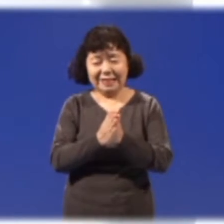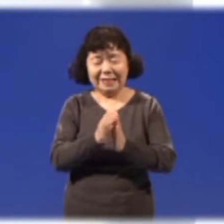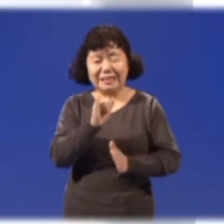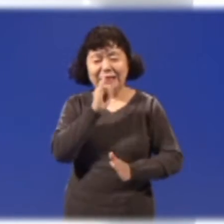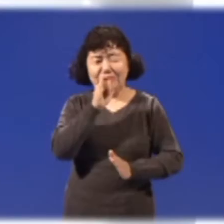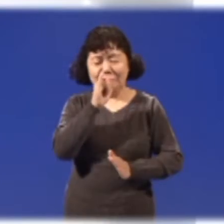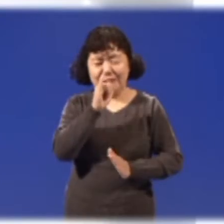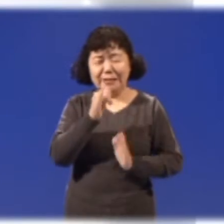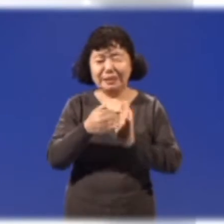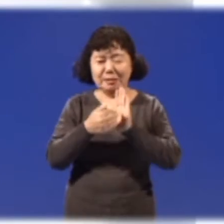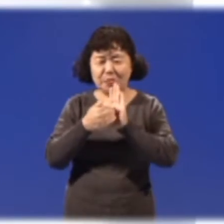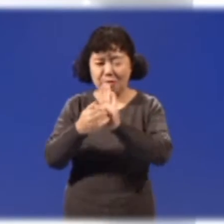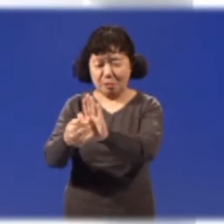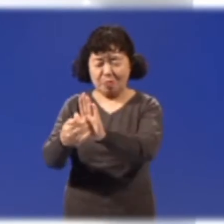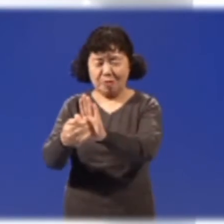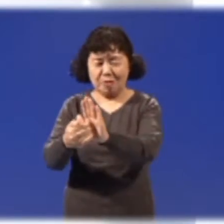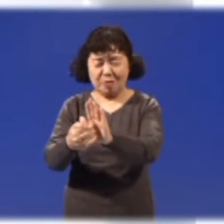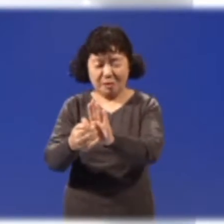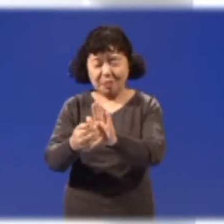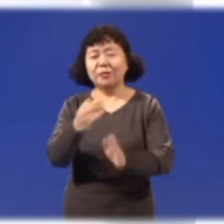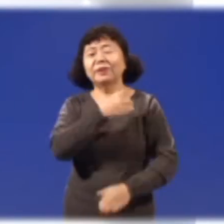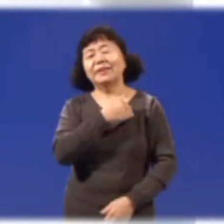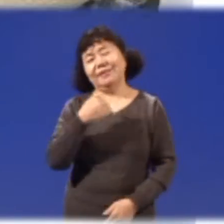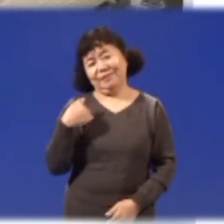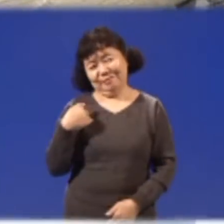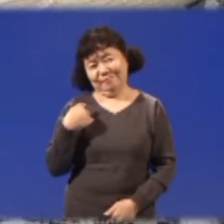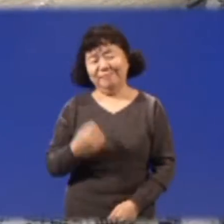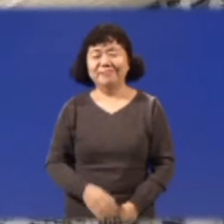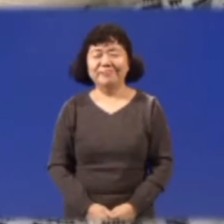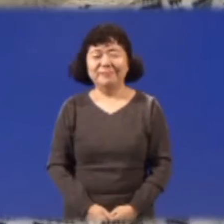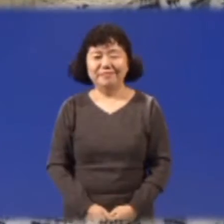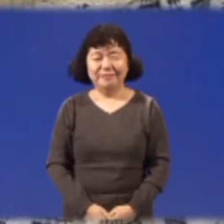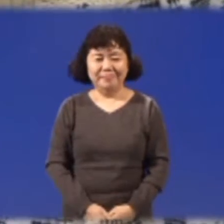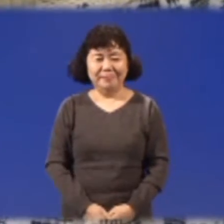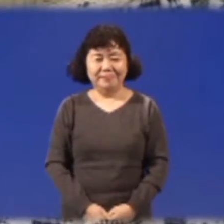フルエンザの予防につながります。